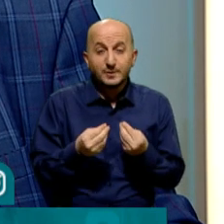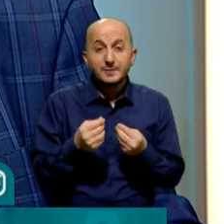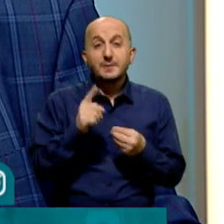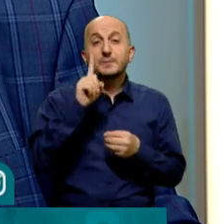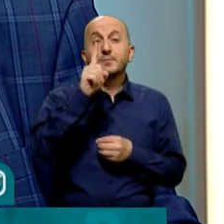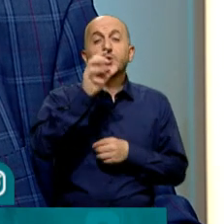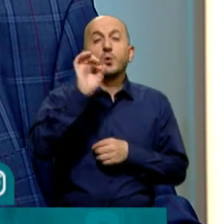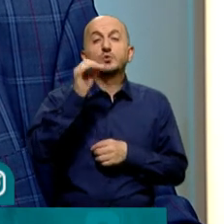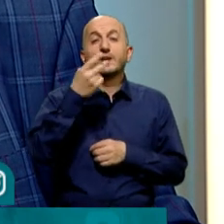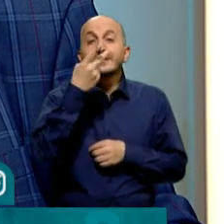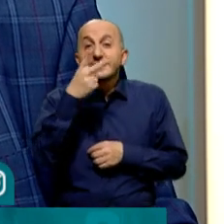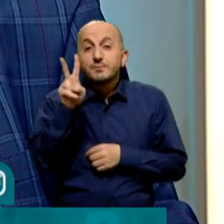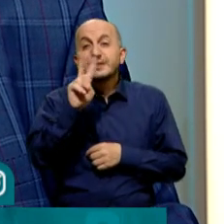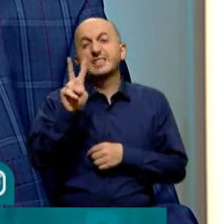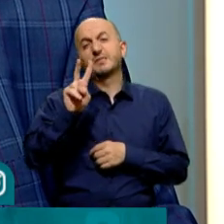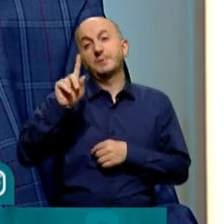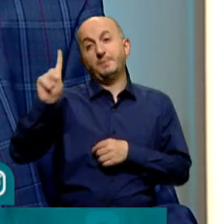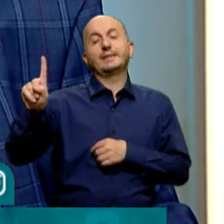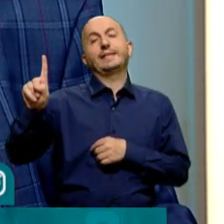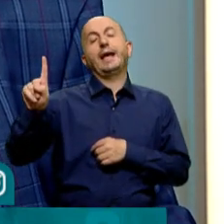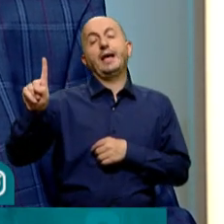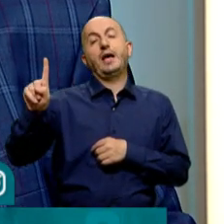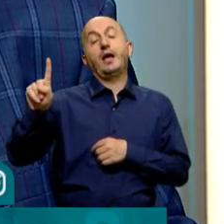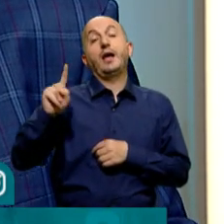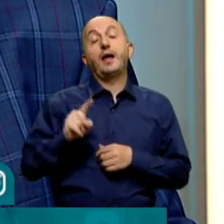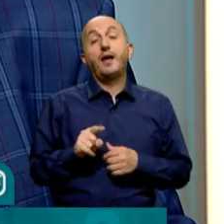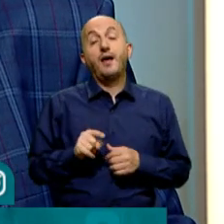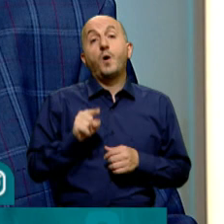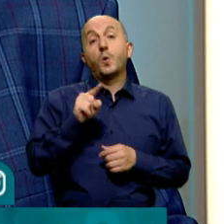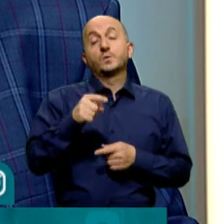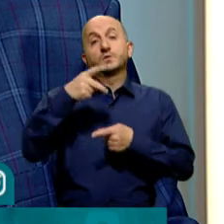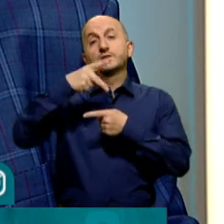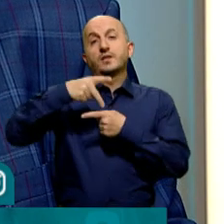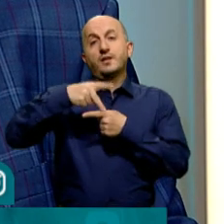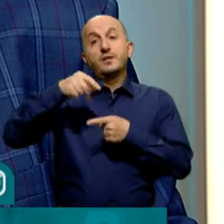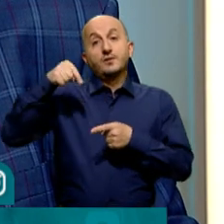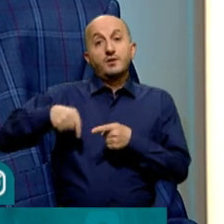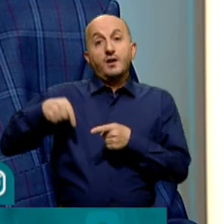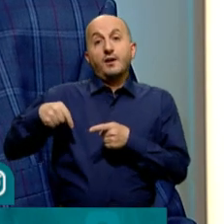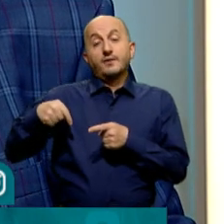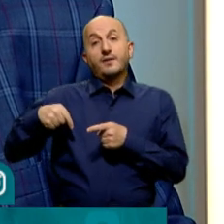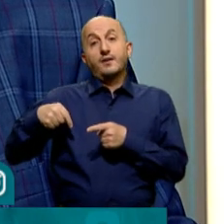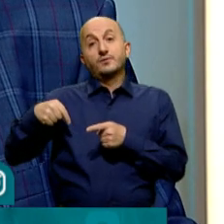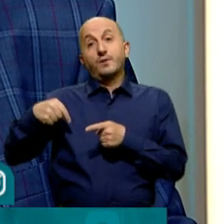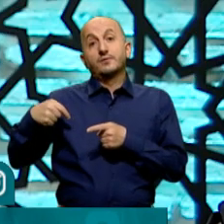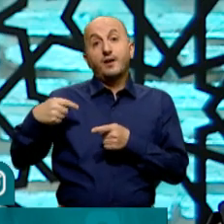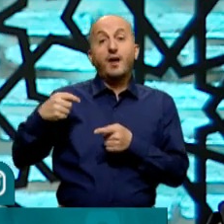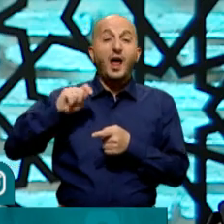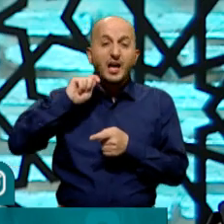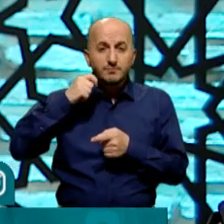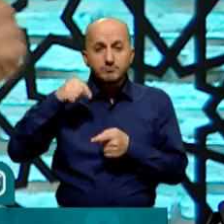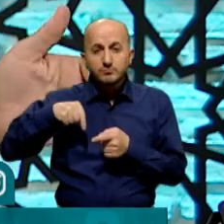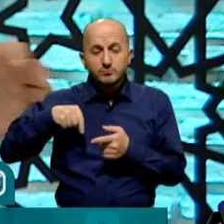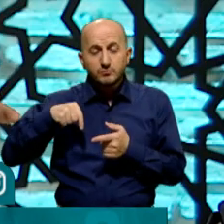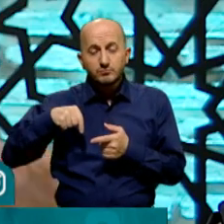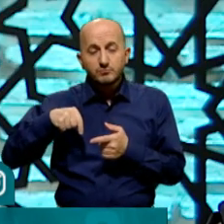1 Ocak 2021'de. Onun zekatını şu anda Ekim'de 10 gün önce olmuyor muydu hocam?